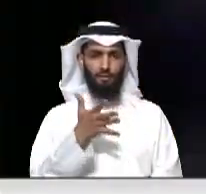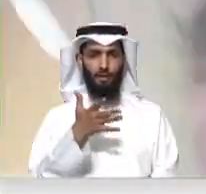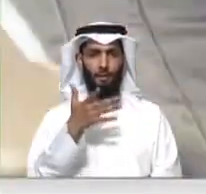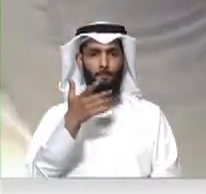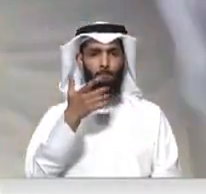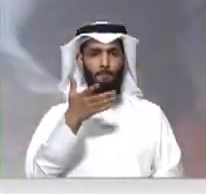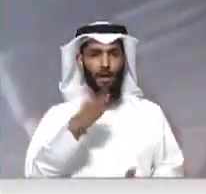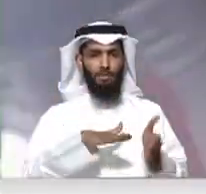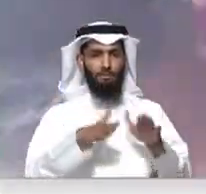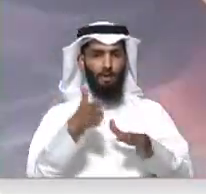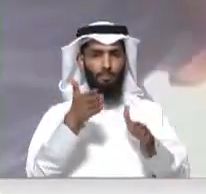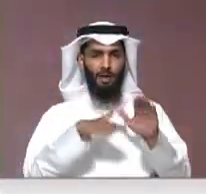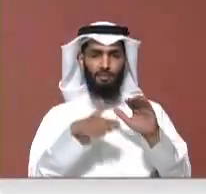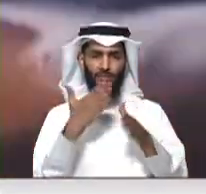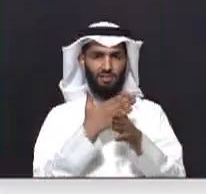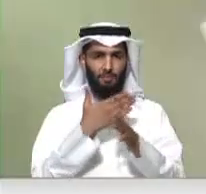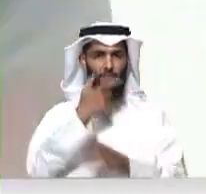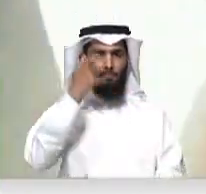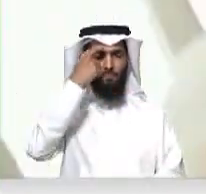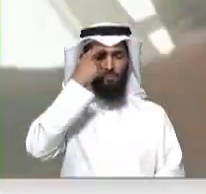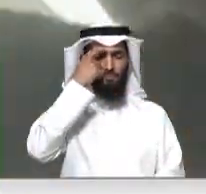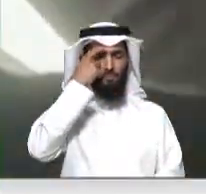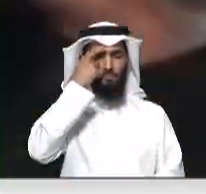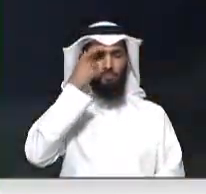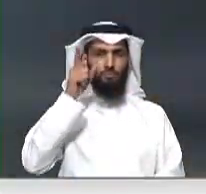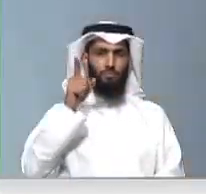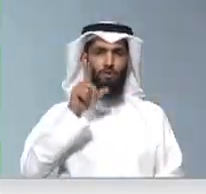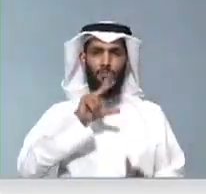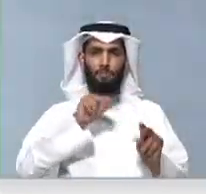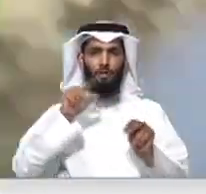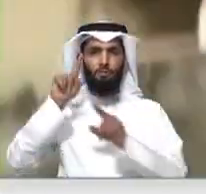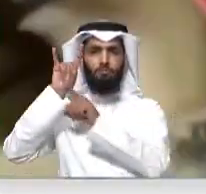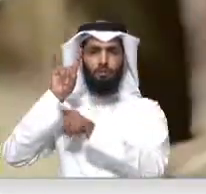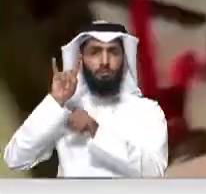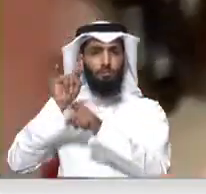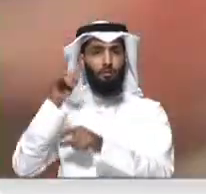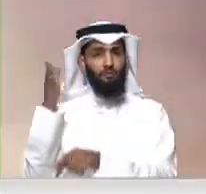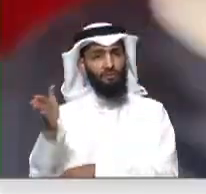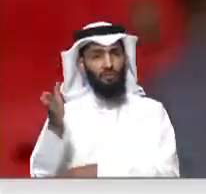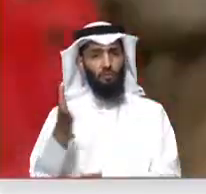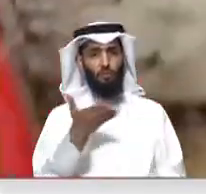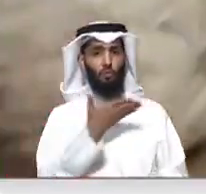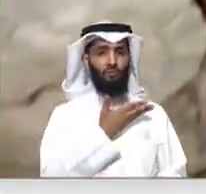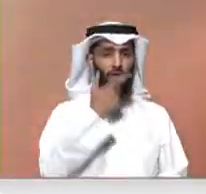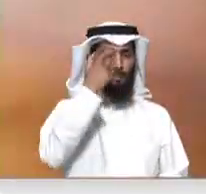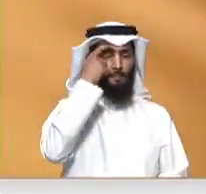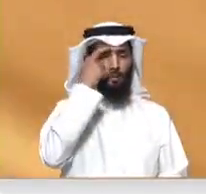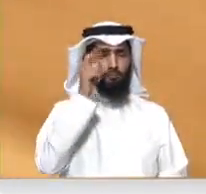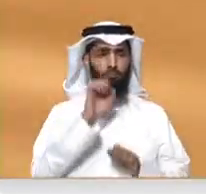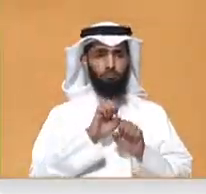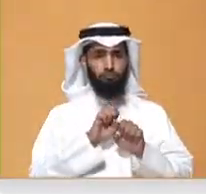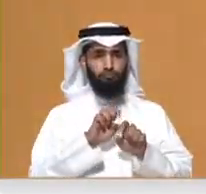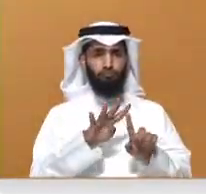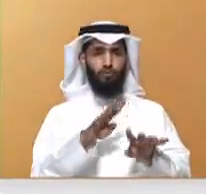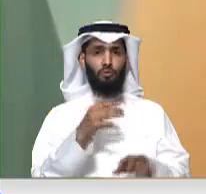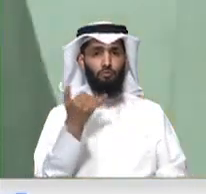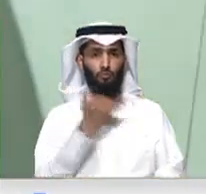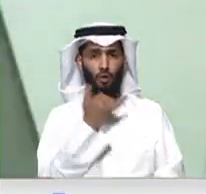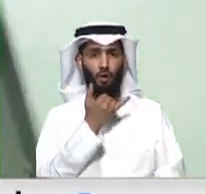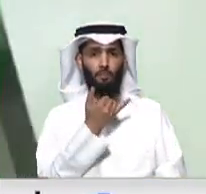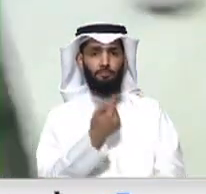الأمراض مقارنة بالقصف، وذلك إذا لم يتم دعم النظام الصحي في القطاع ليعود لطبيعته